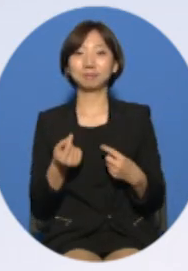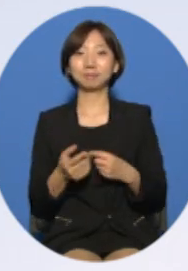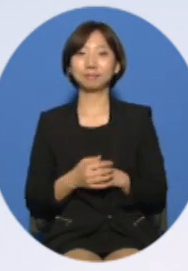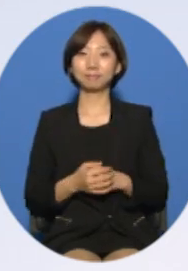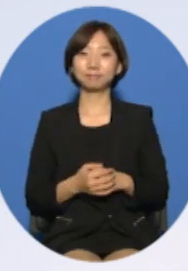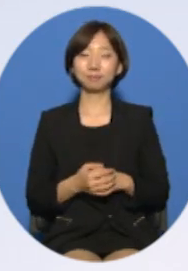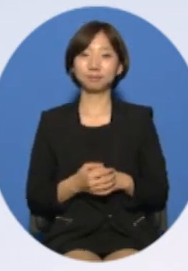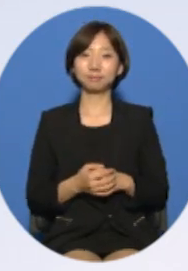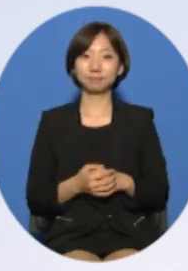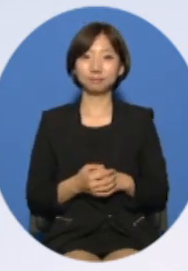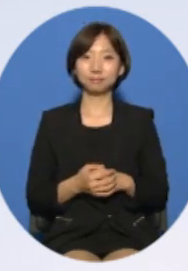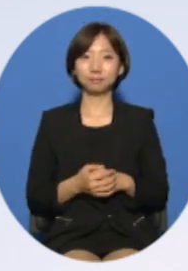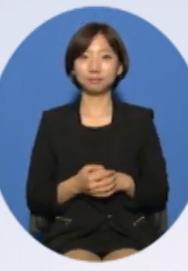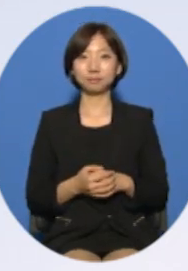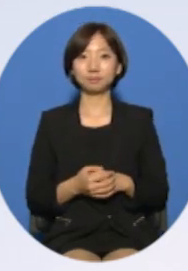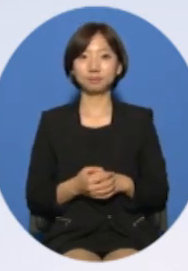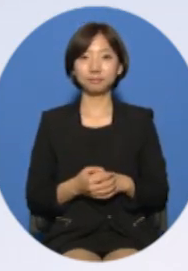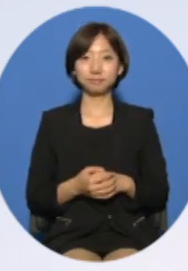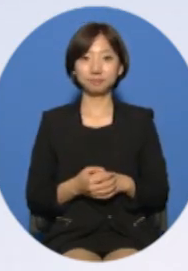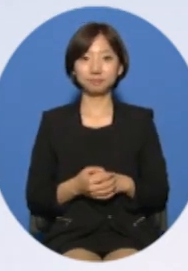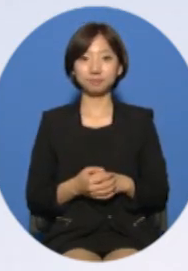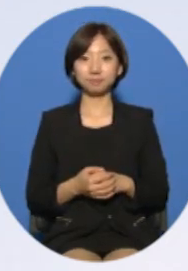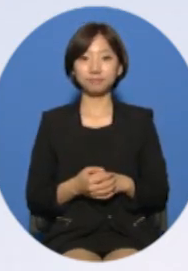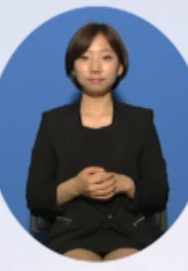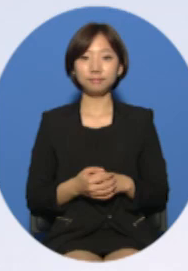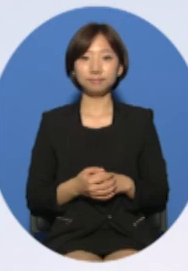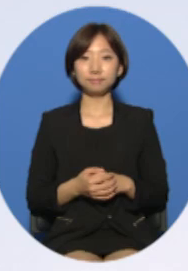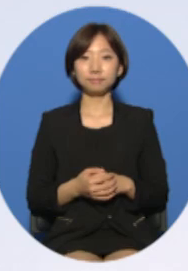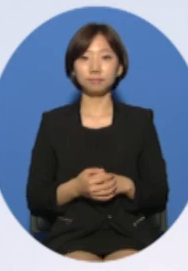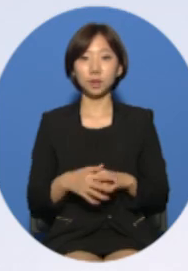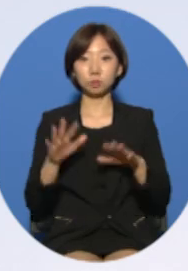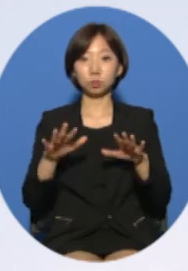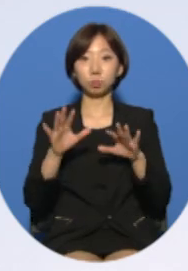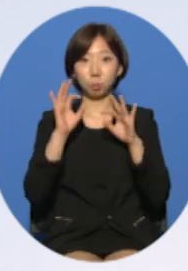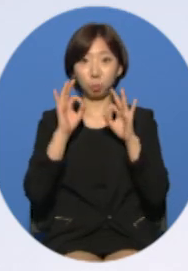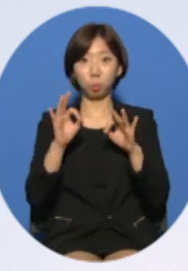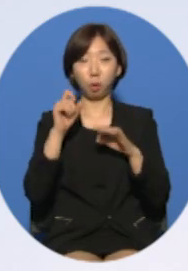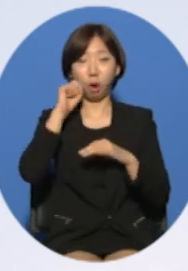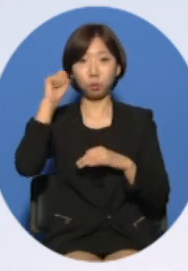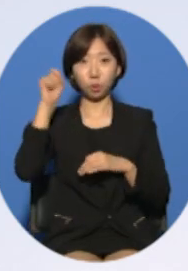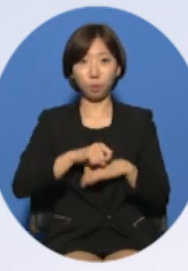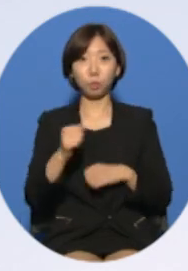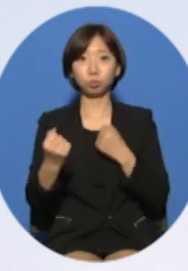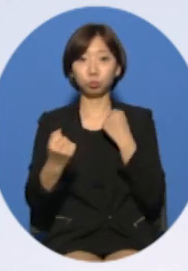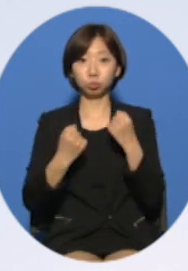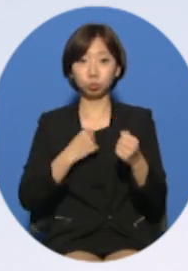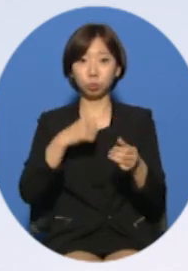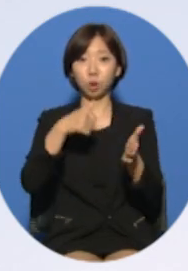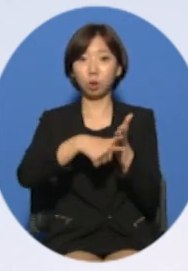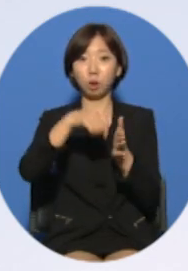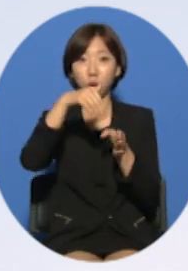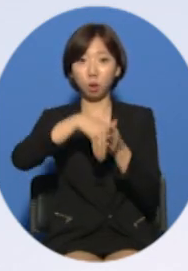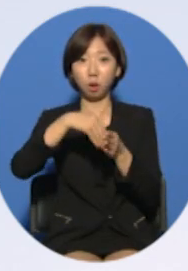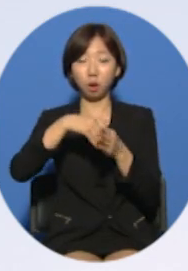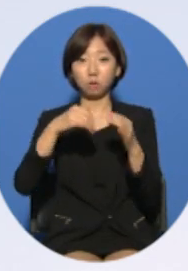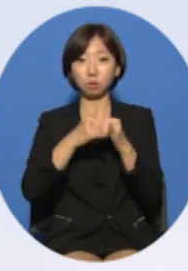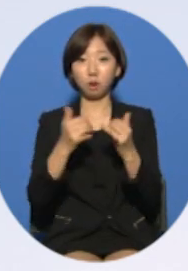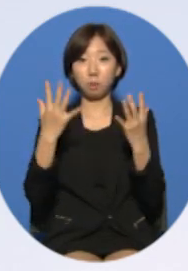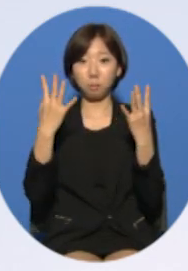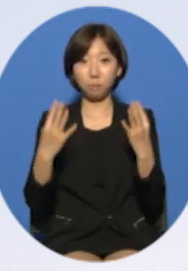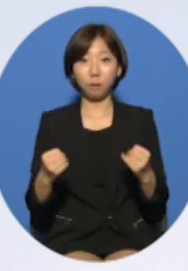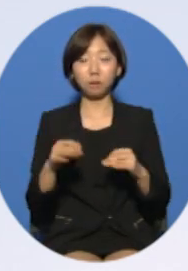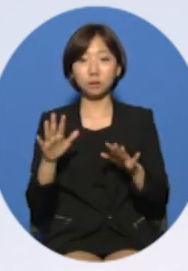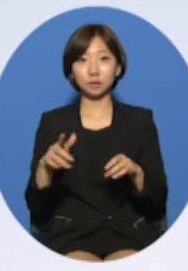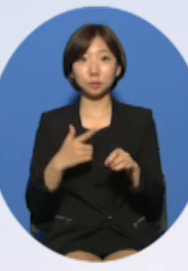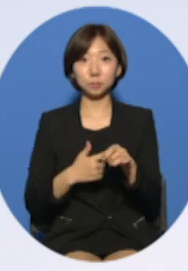속속 비춰지고 있는데요. 보니까 이른 투표하시는 분들이 상당히 많이 계시네요. 그러네요. 지금 시간이 6시면은